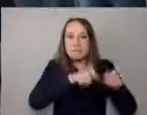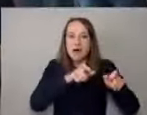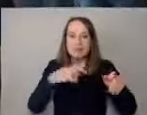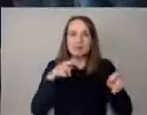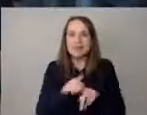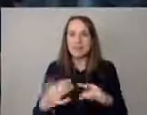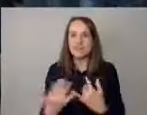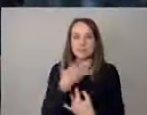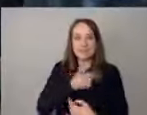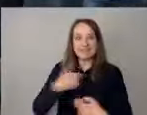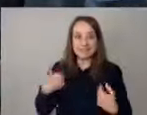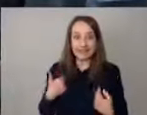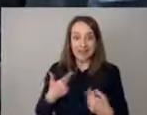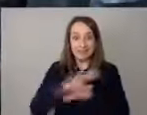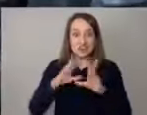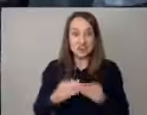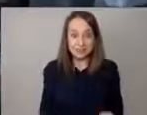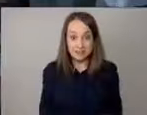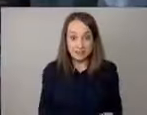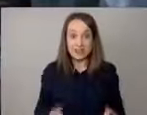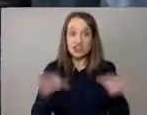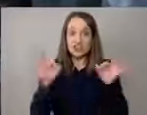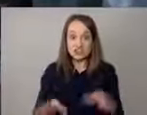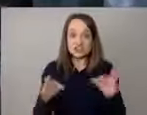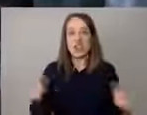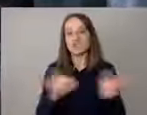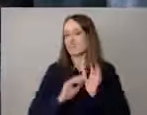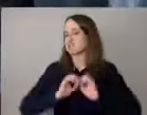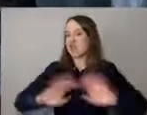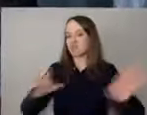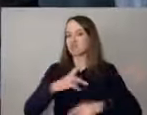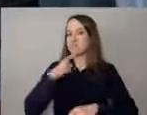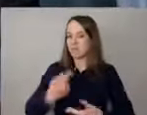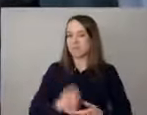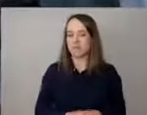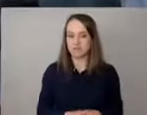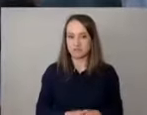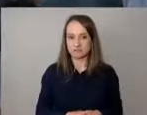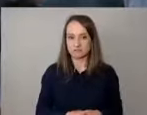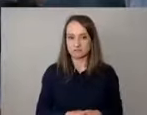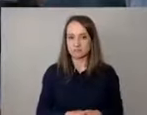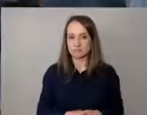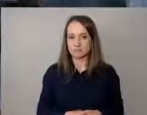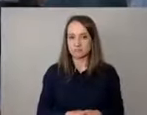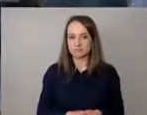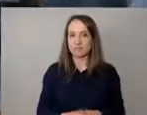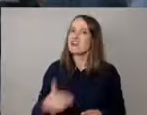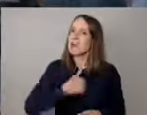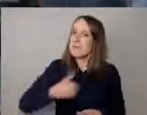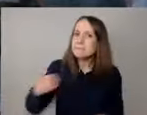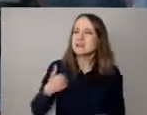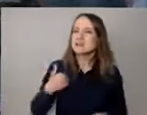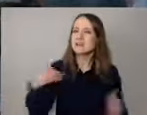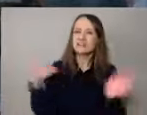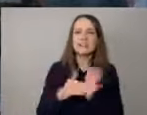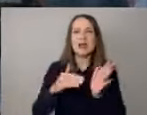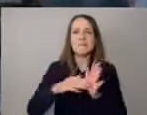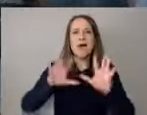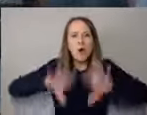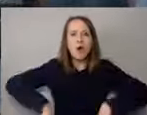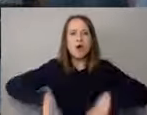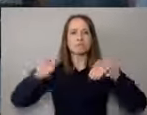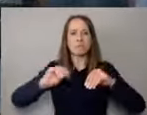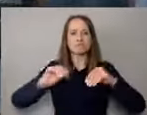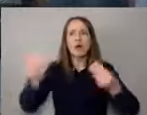I dopiero dzisiaj musimy jasno powiedzieć, że musimy nauczyć się na nowo tego, co